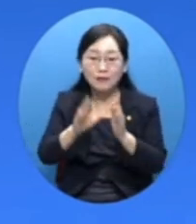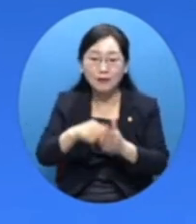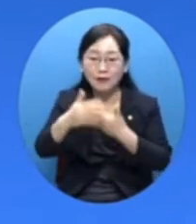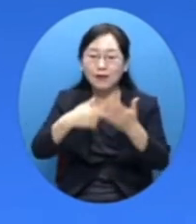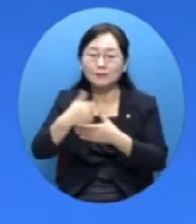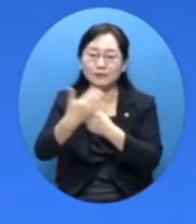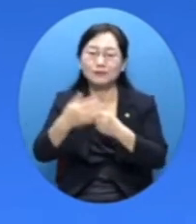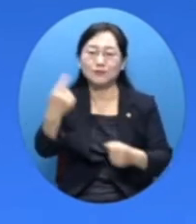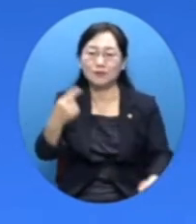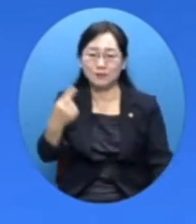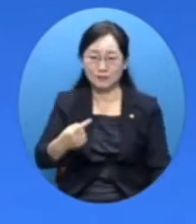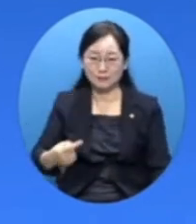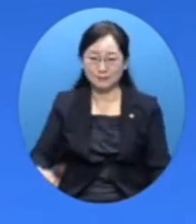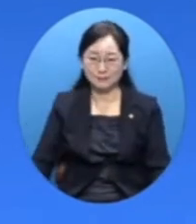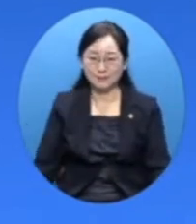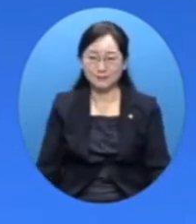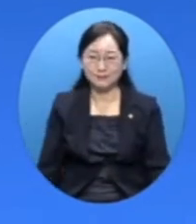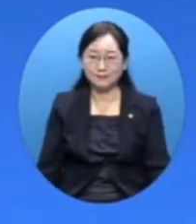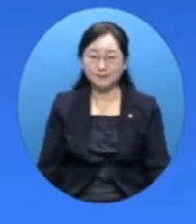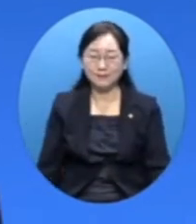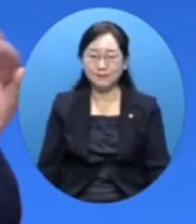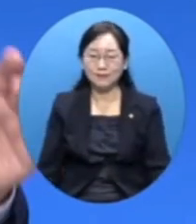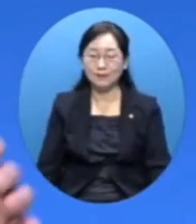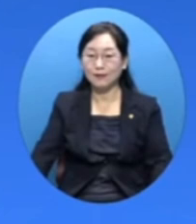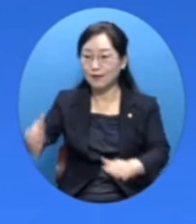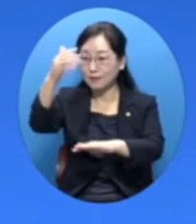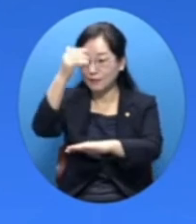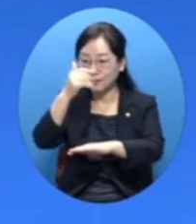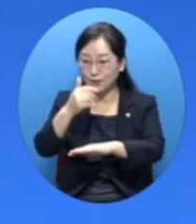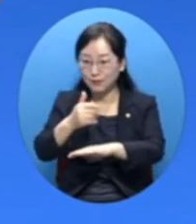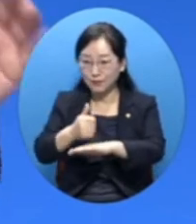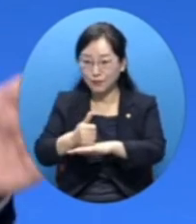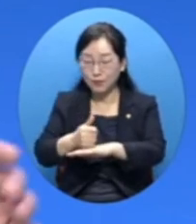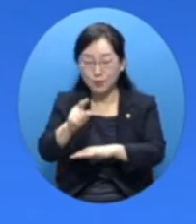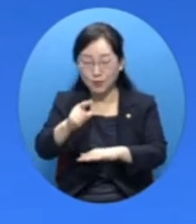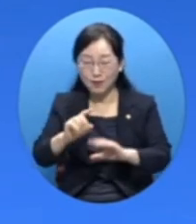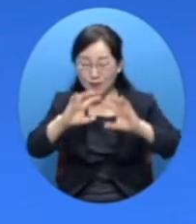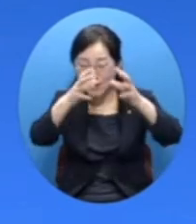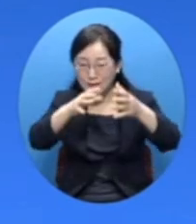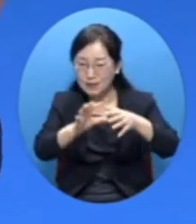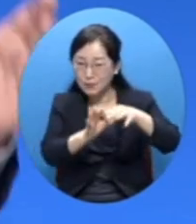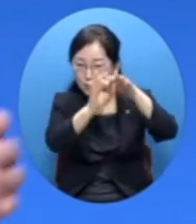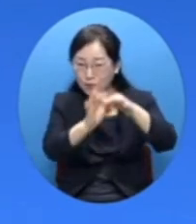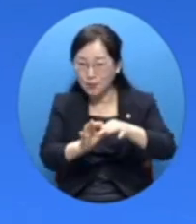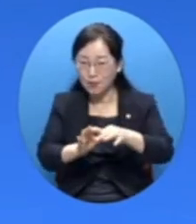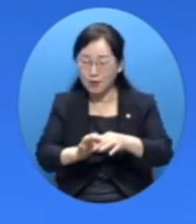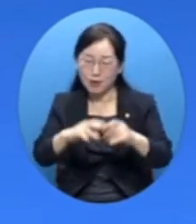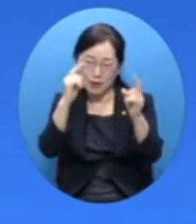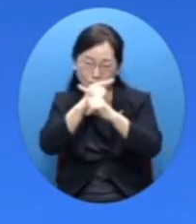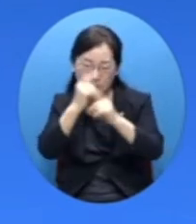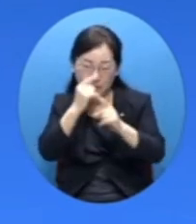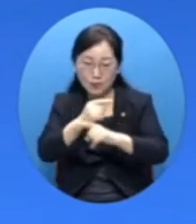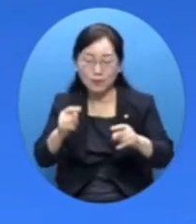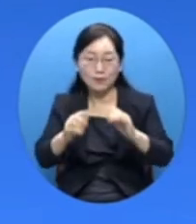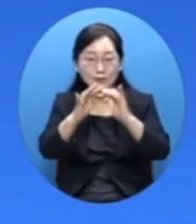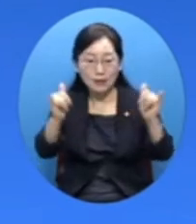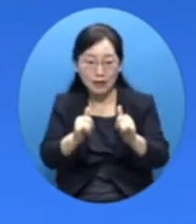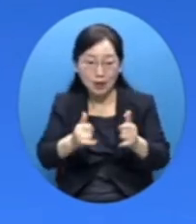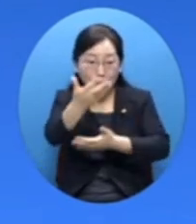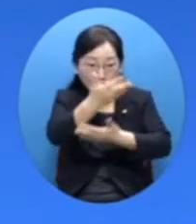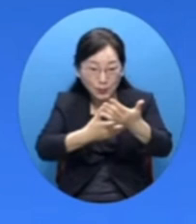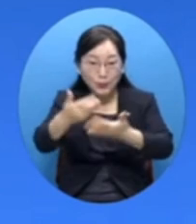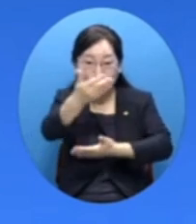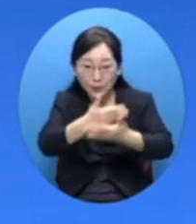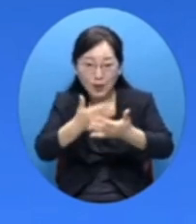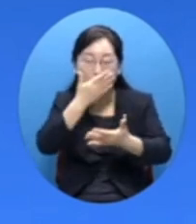은혜가 임하게 될 것입니다 아멘 결국 세속적인 사람 세상적인 사람 부정적인 사람과 어울려 지내면